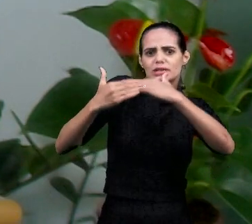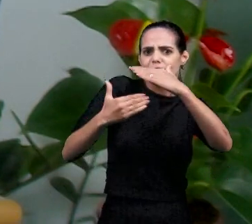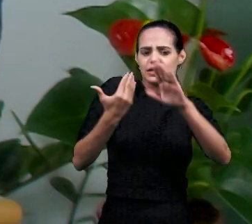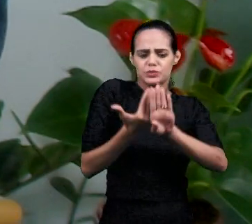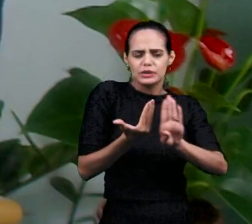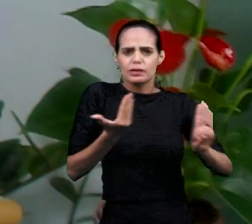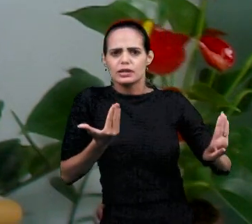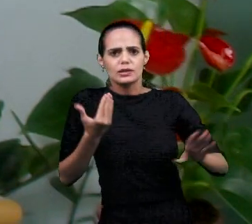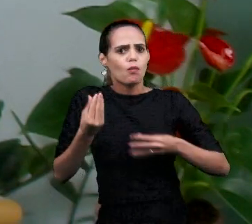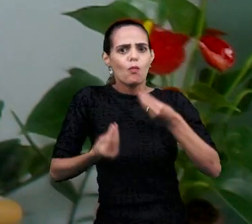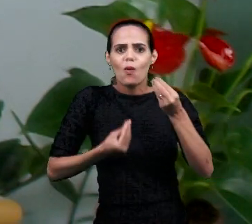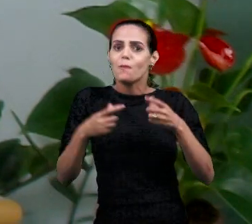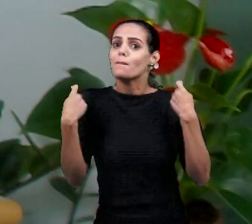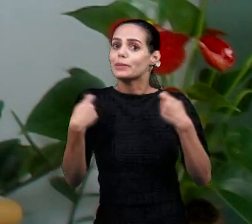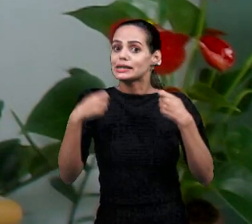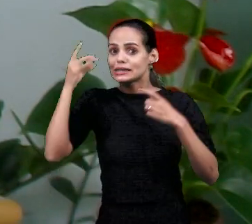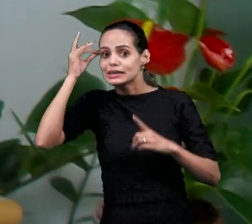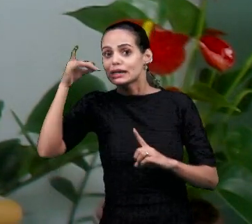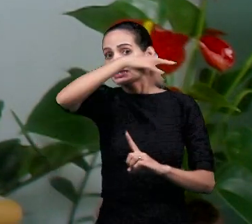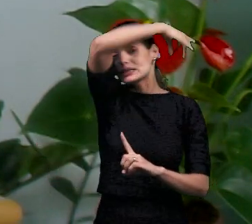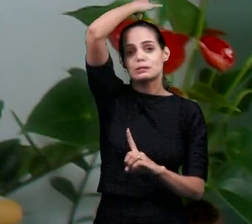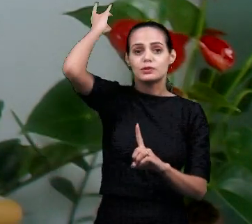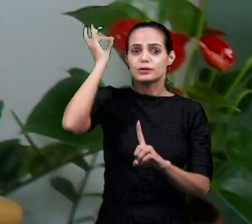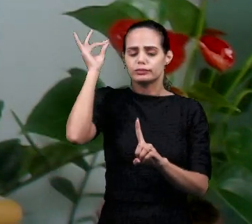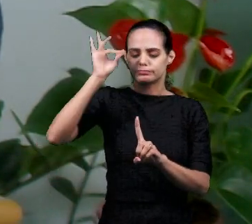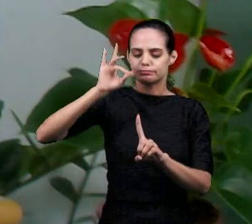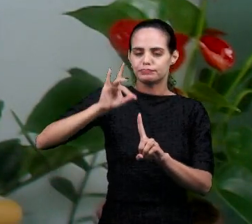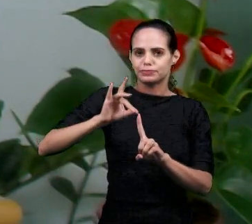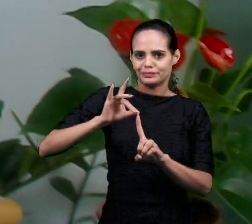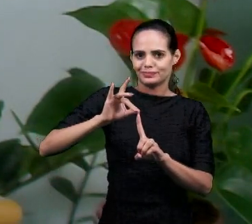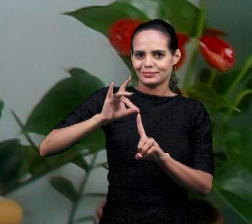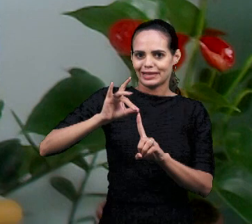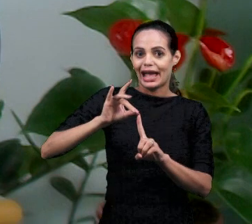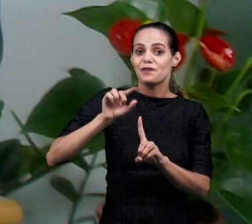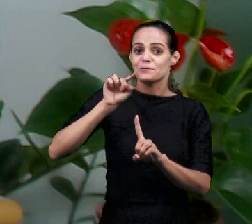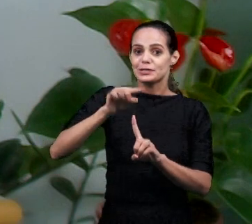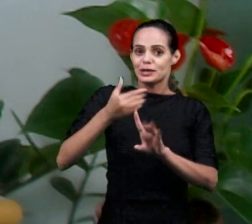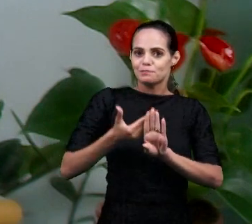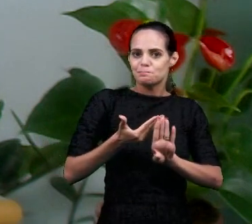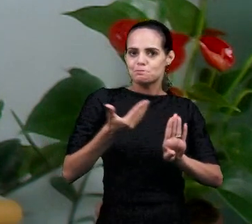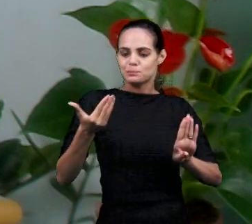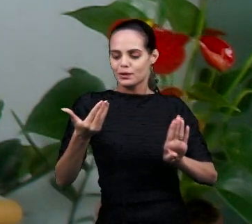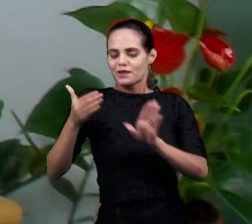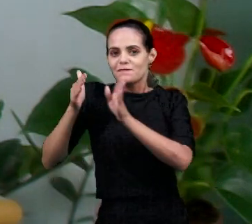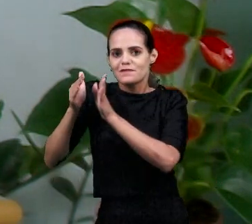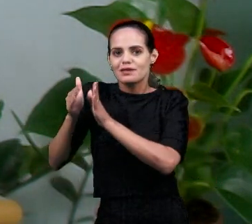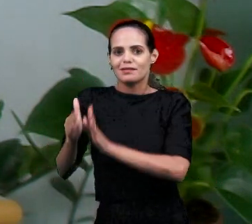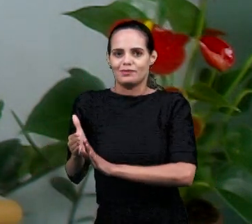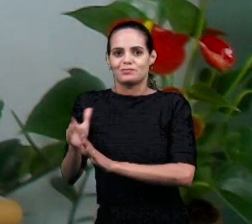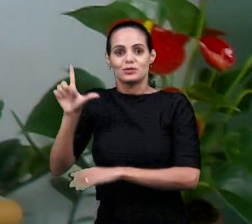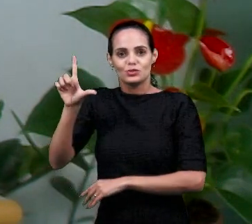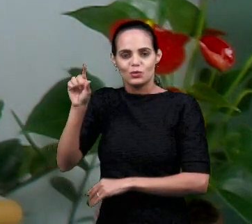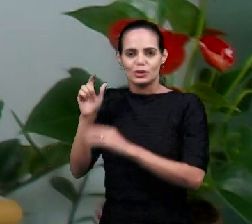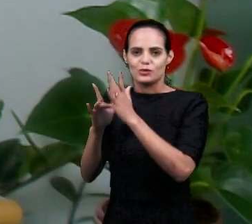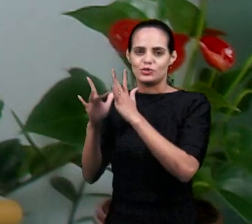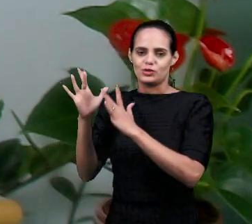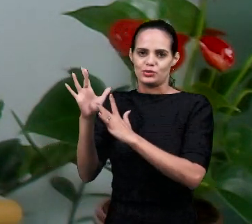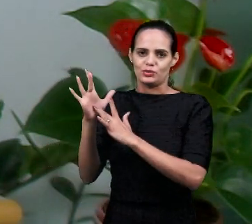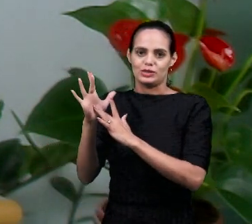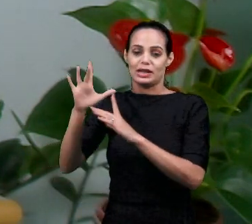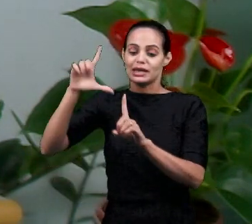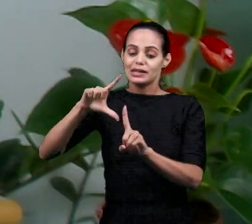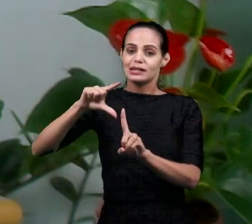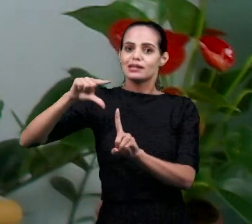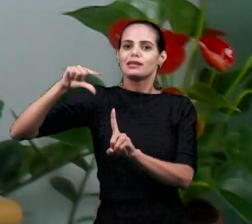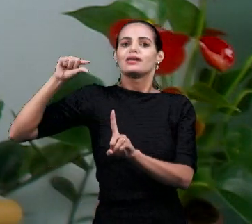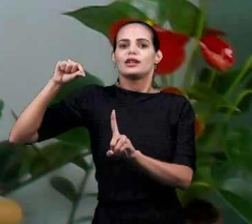l'homme est appelé pour servir à Dieu, donc il est élu tout d'abord par Dieu, appelé par Jésus et